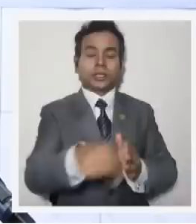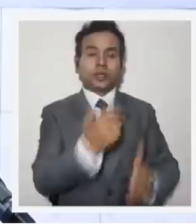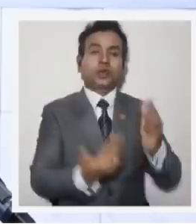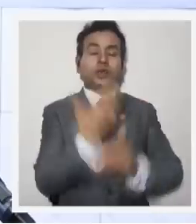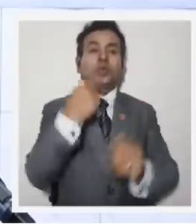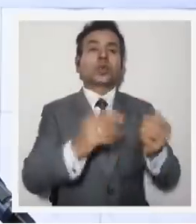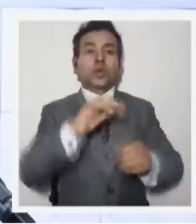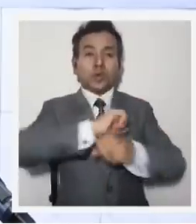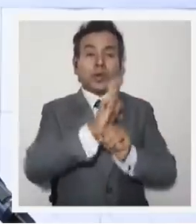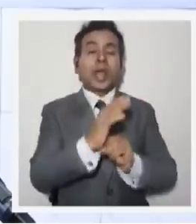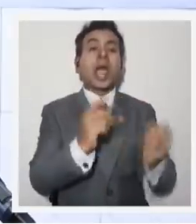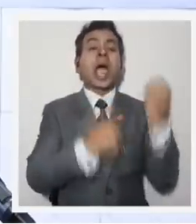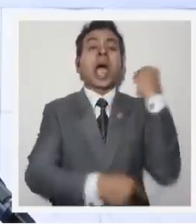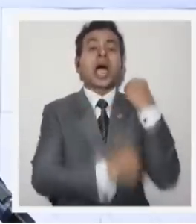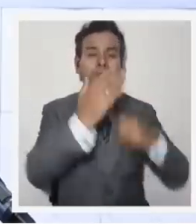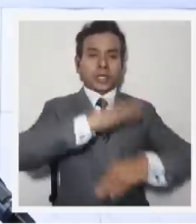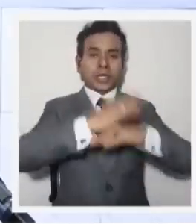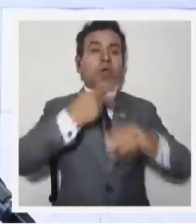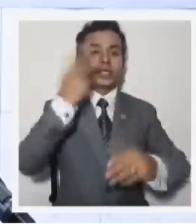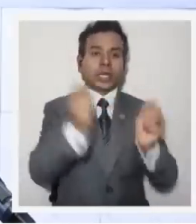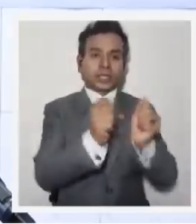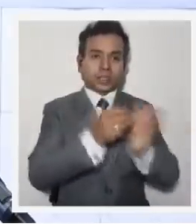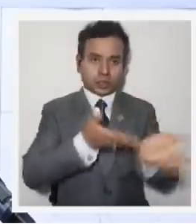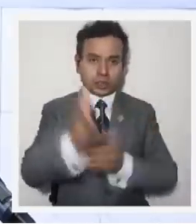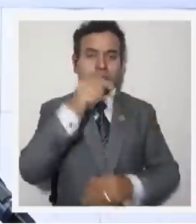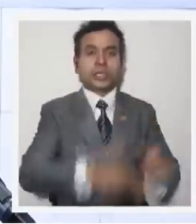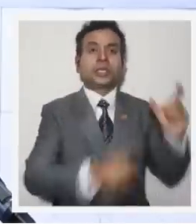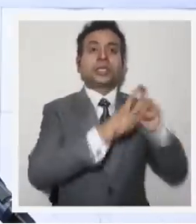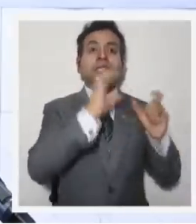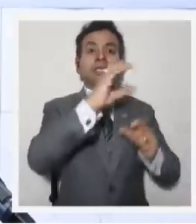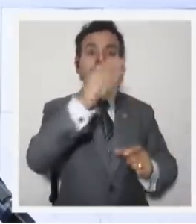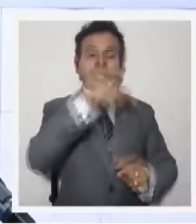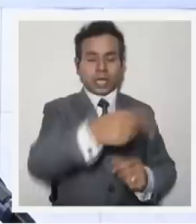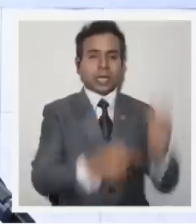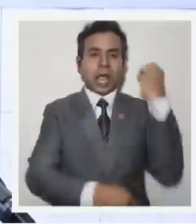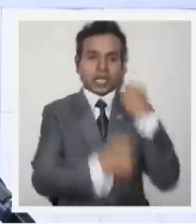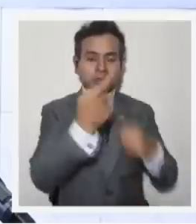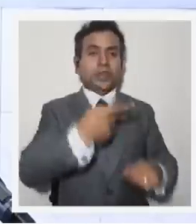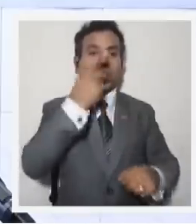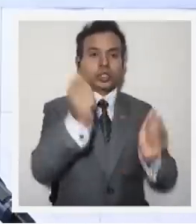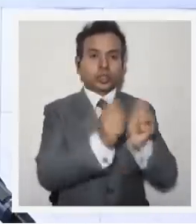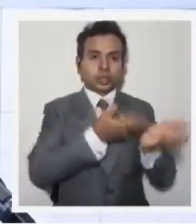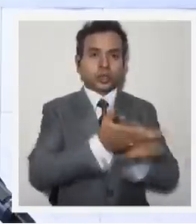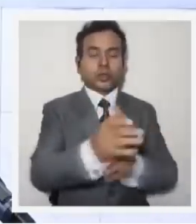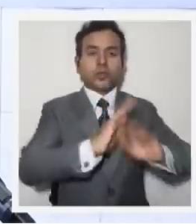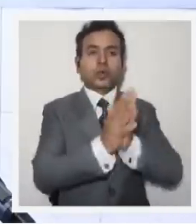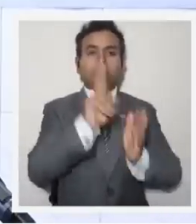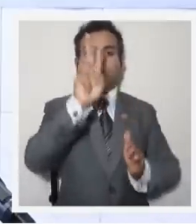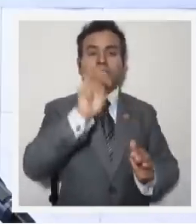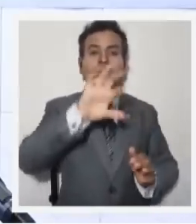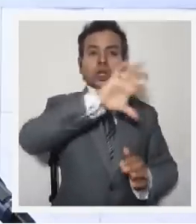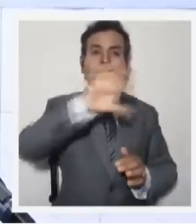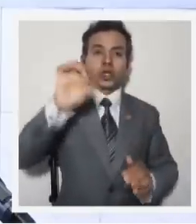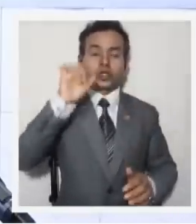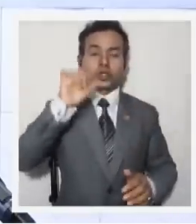এবং আমাদের সিটি কর্পোরেশনের ডিসিসি মার্কেটে মহাখালীতে সেখানেও আমাদের একটি হাসপাতাল প্রস্তুতের কাজ চলছে। ঢাকা